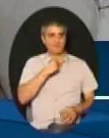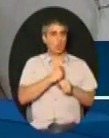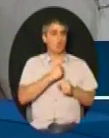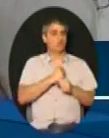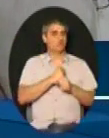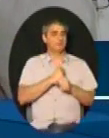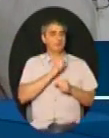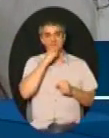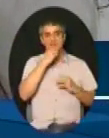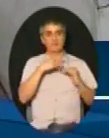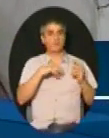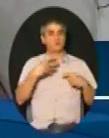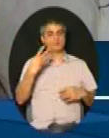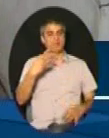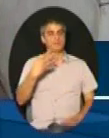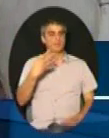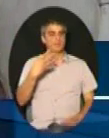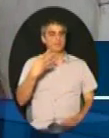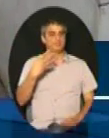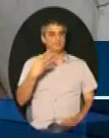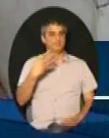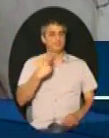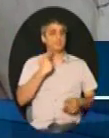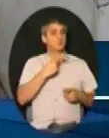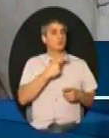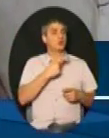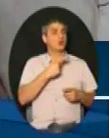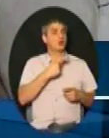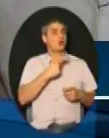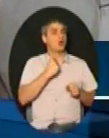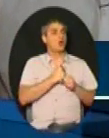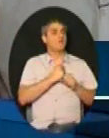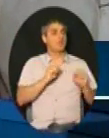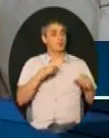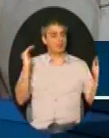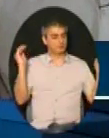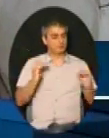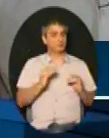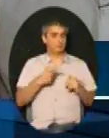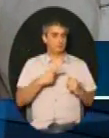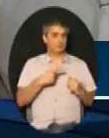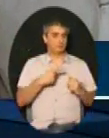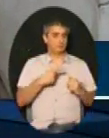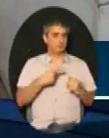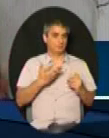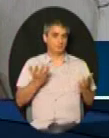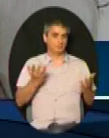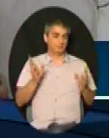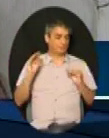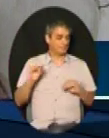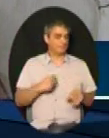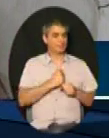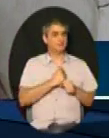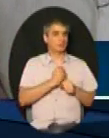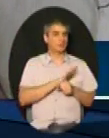ולעובדים, עם ותק של פחות מ-4 ימים. עובדי קבלן, צמצום העסקת עובדי קבלן במגזר הציבורי, מעבר